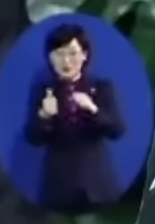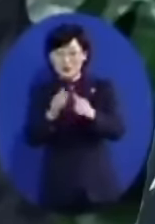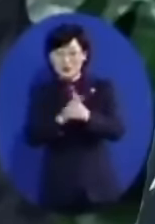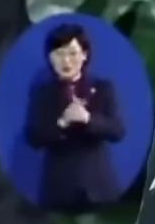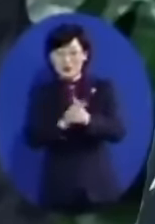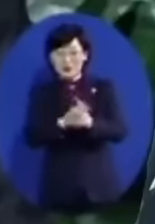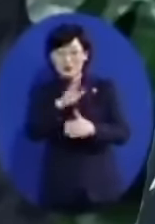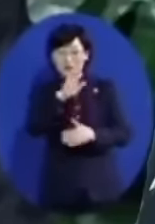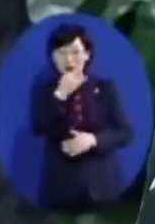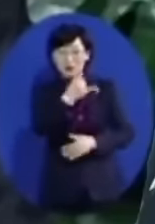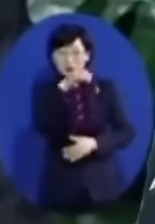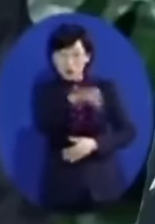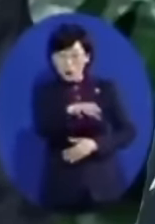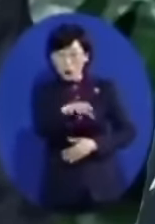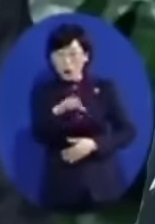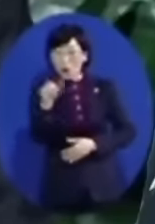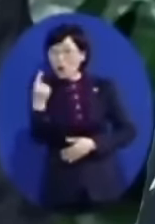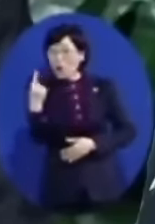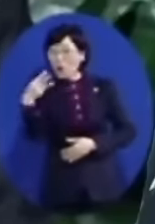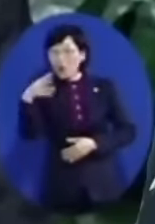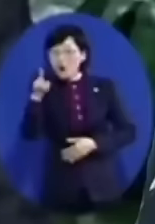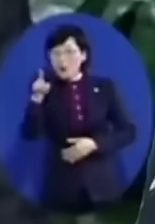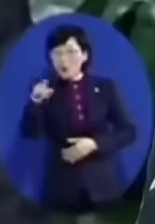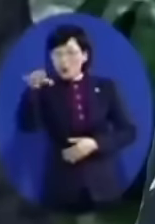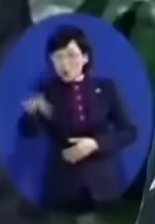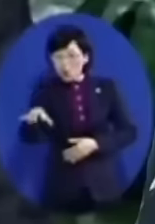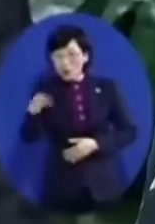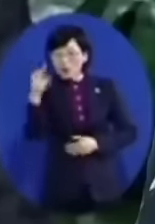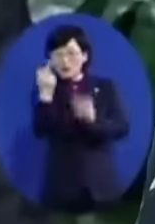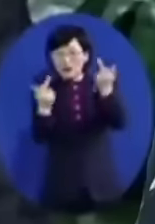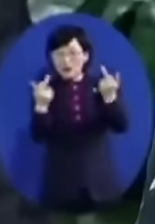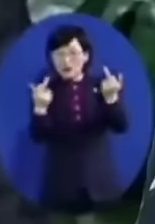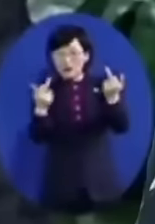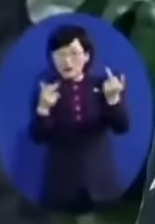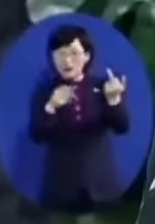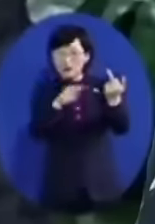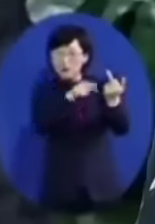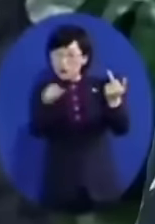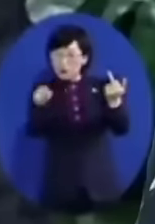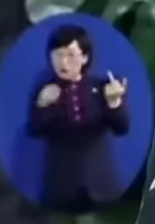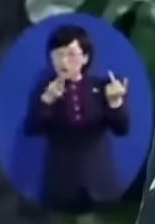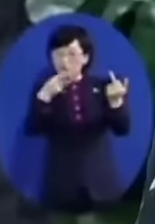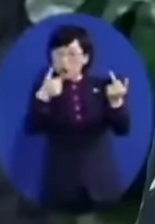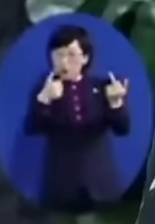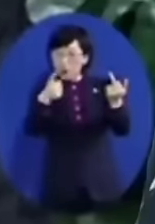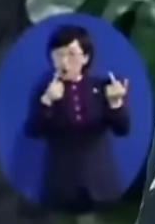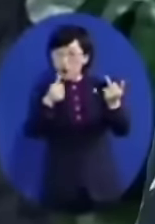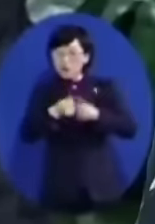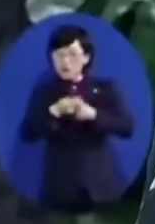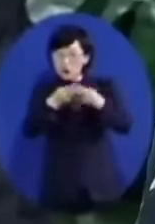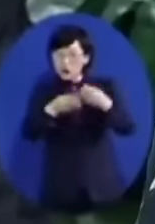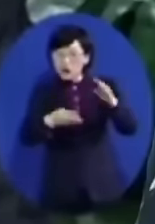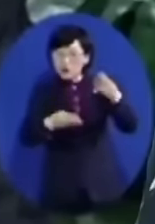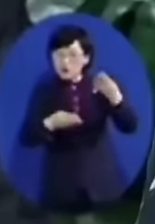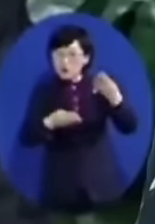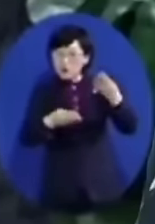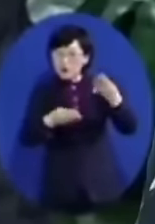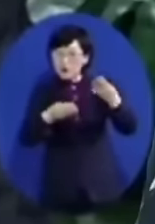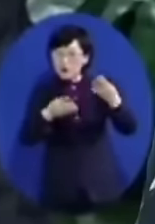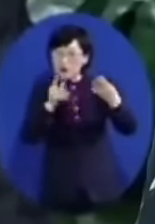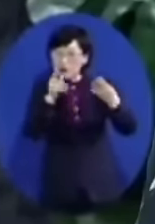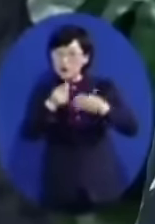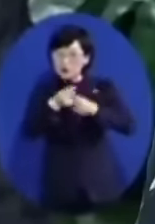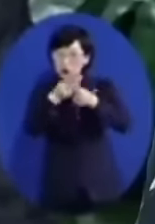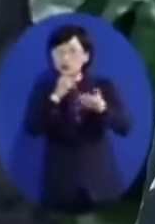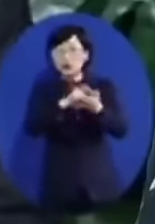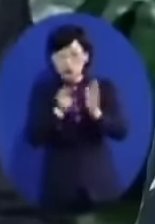부엘세바에서 호렙산까지 걸어가라 했습니다. 약 350km에서 400km 정도 됩니다.